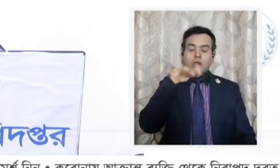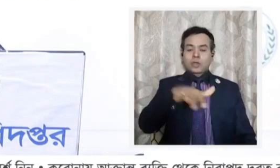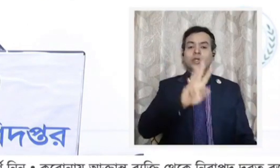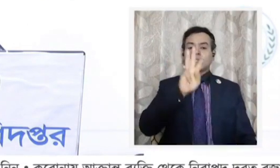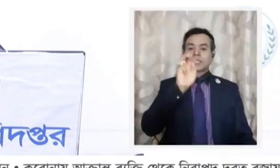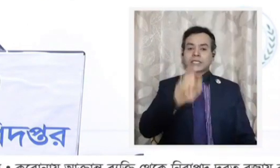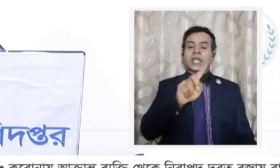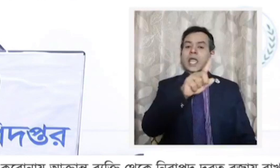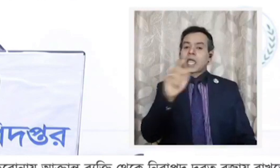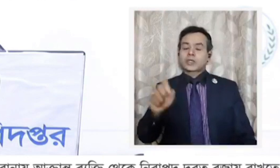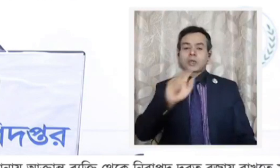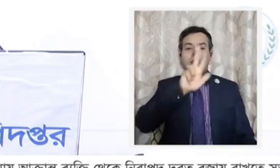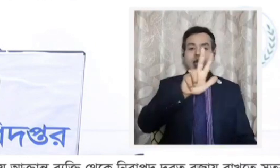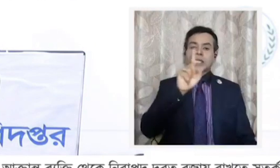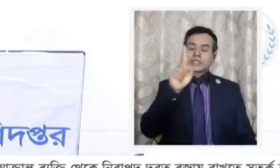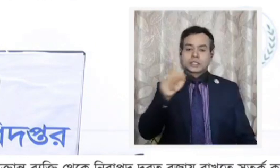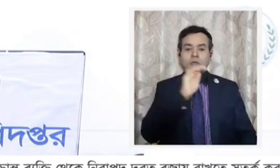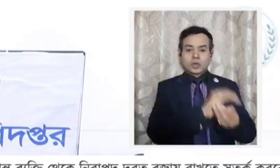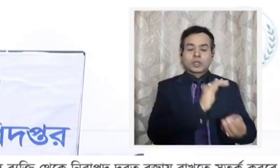23,98,064। বর্তমানে মজুদ আছে